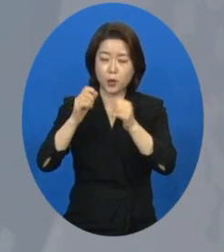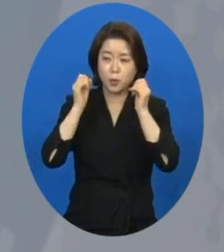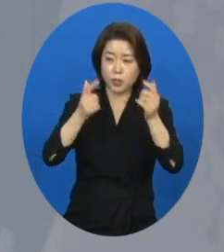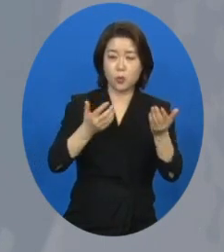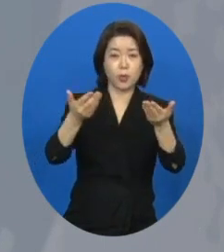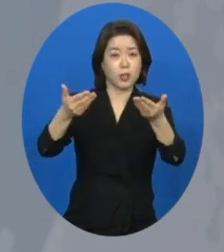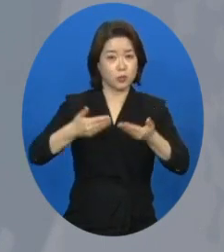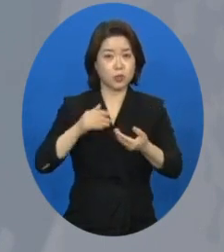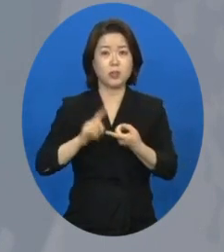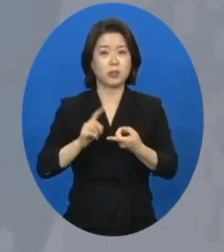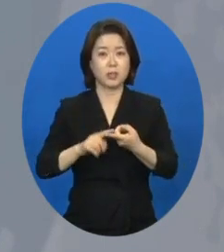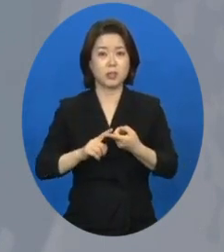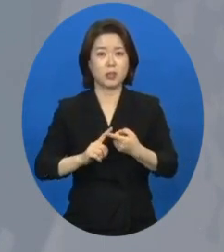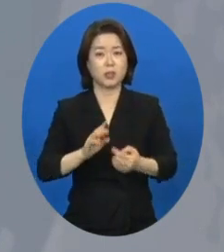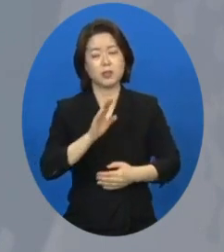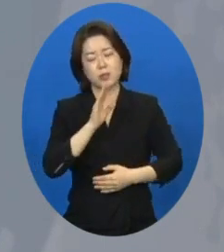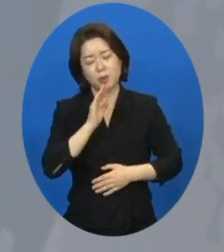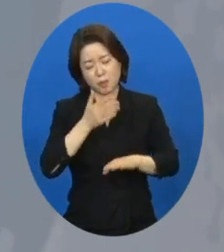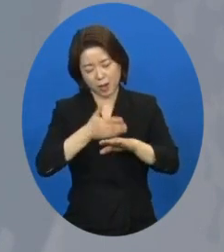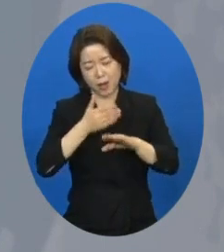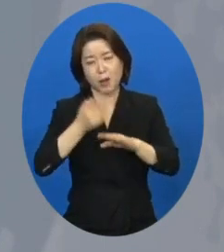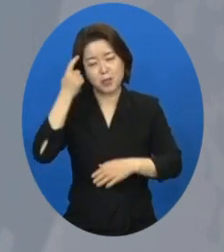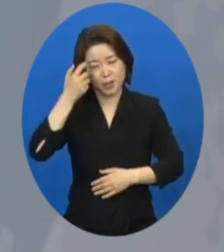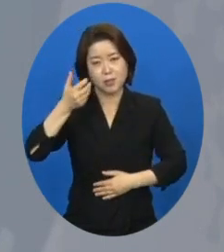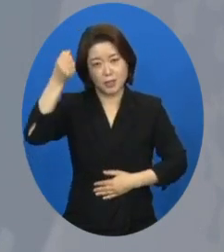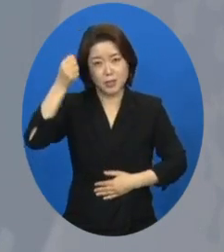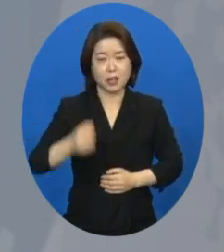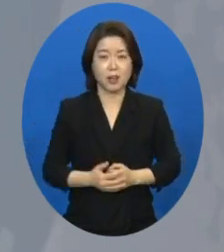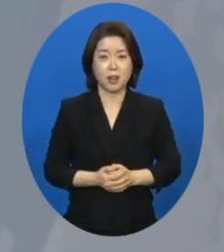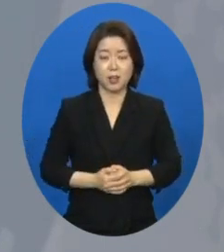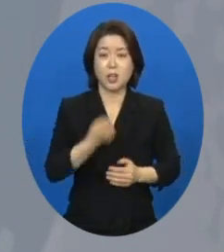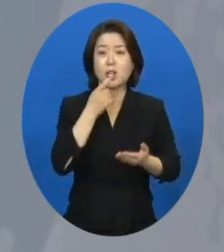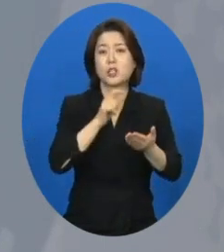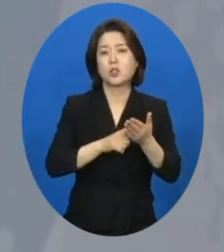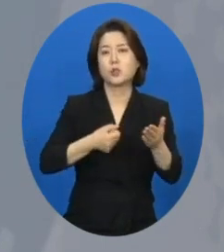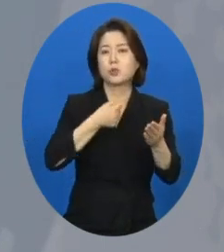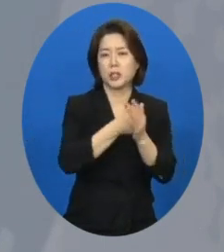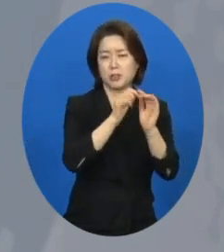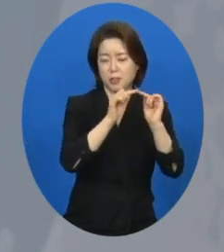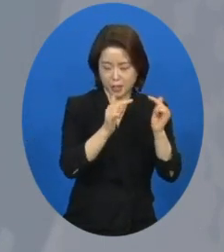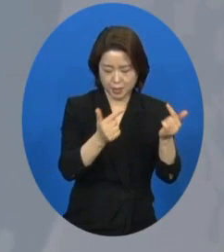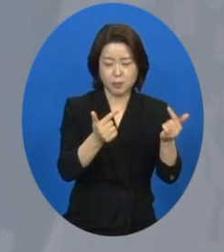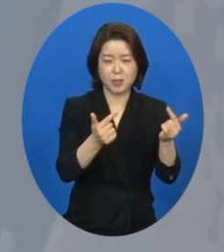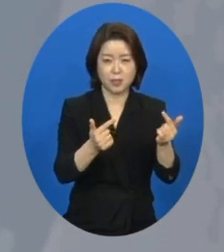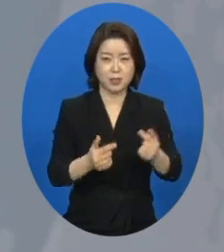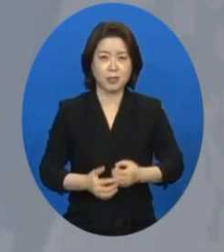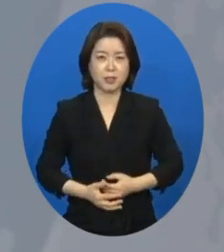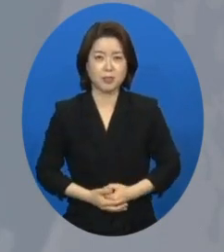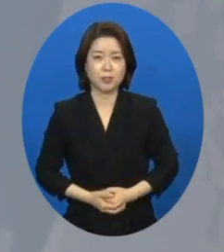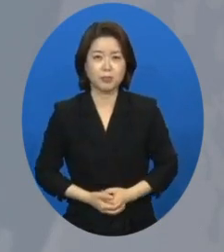주신 것에 너무너무 감사해요. 쉽게 할 수 있는 일이 아니거든요.